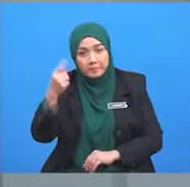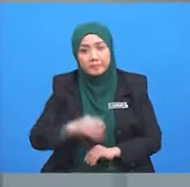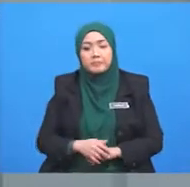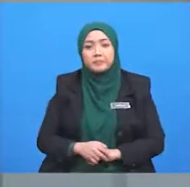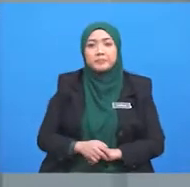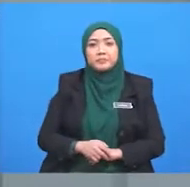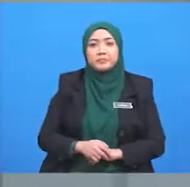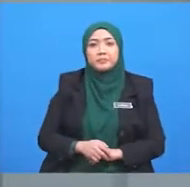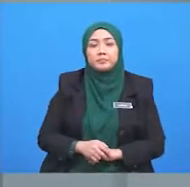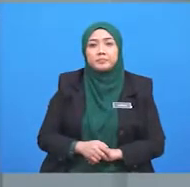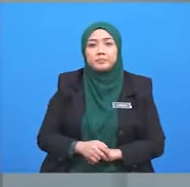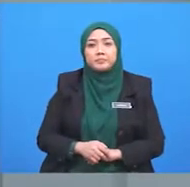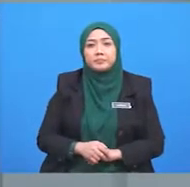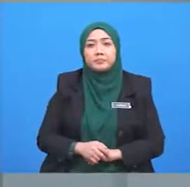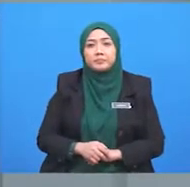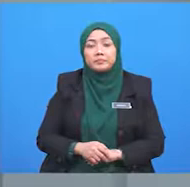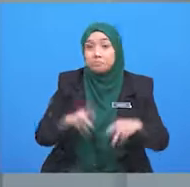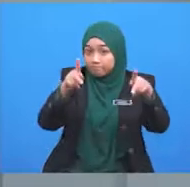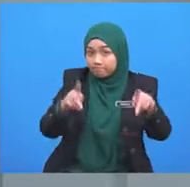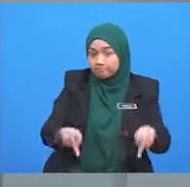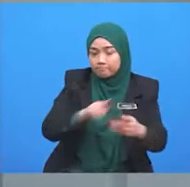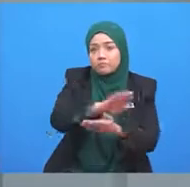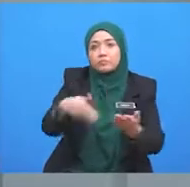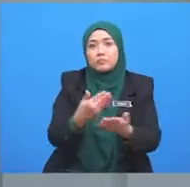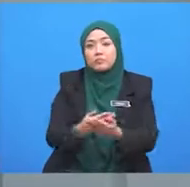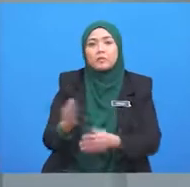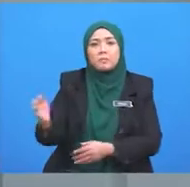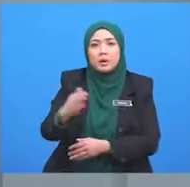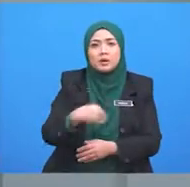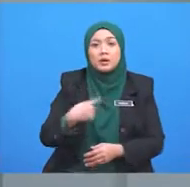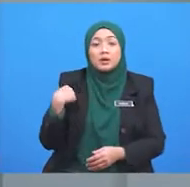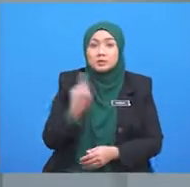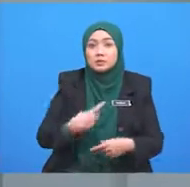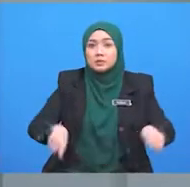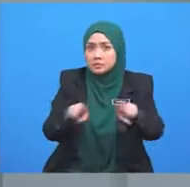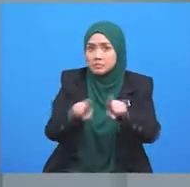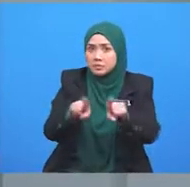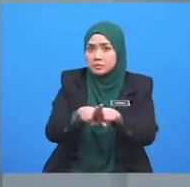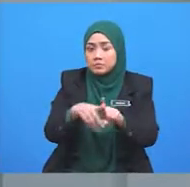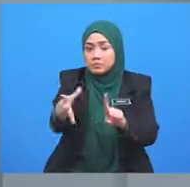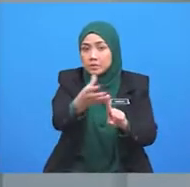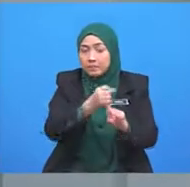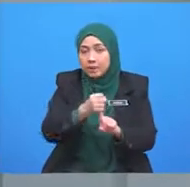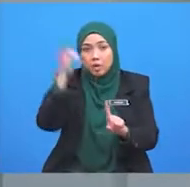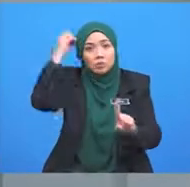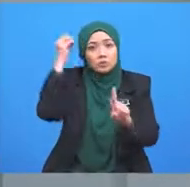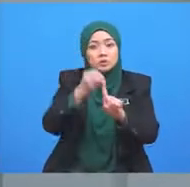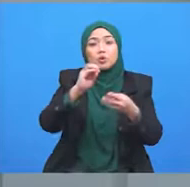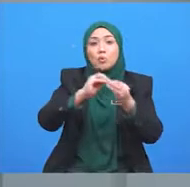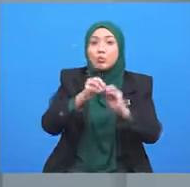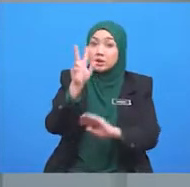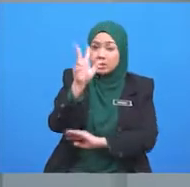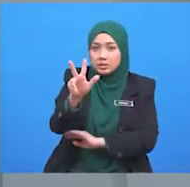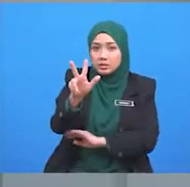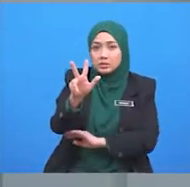Oleh itu, pelajar-pelajar, mari kita sama-sama mencapai objektif pembelajaran kita yang ketiga,